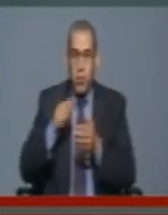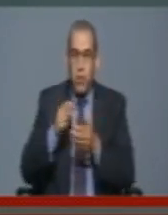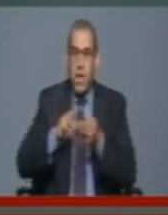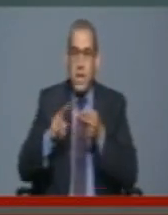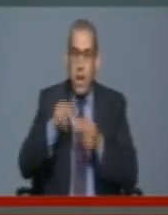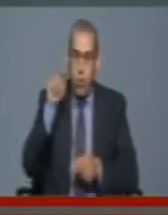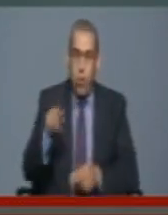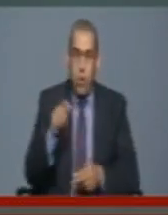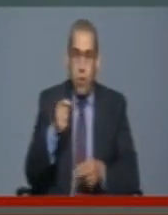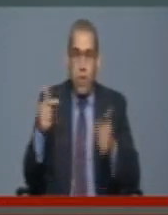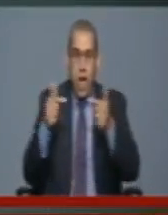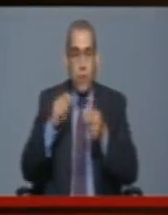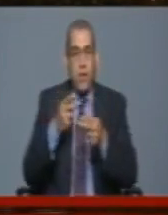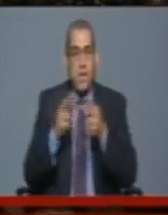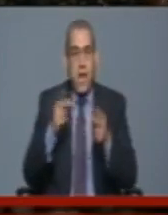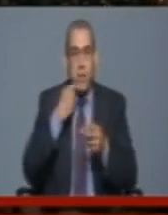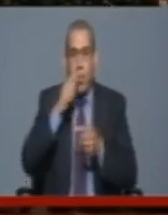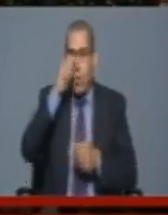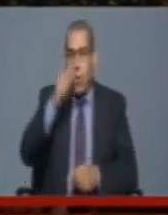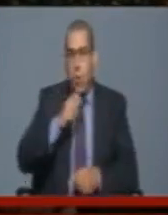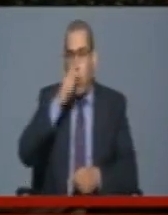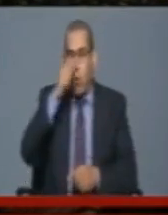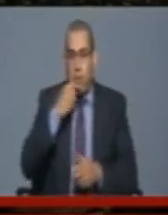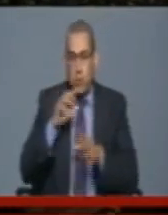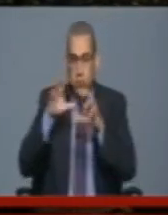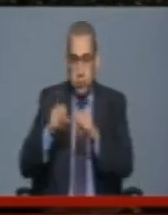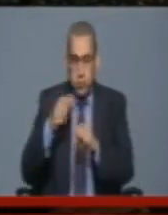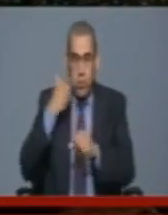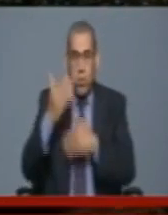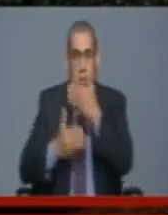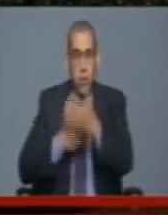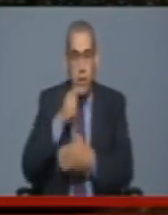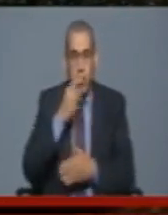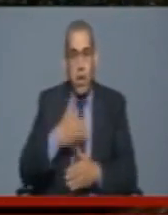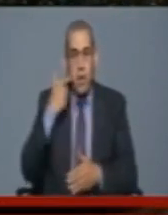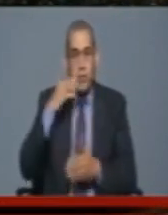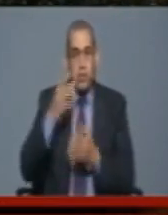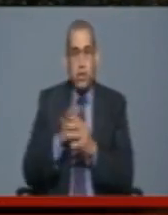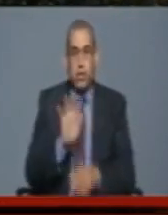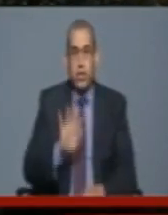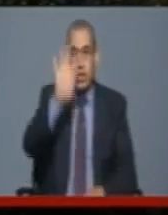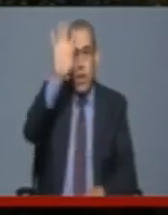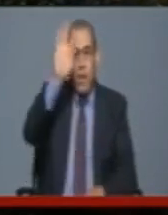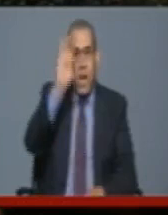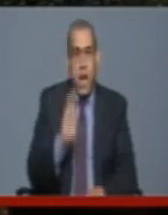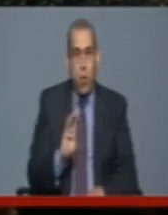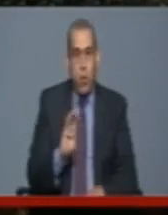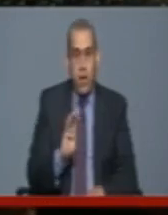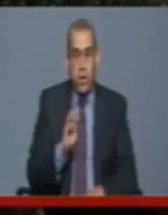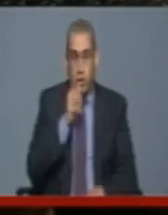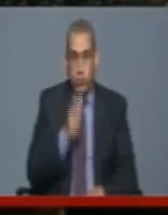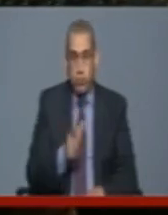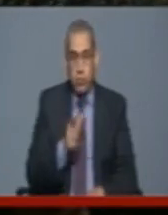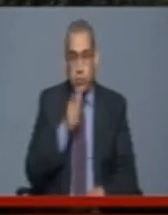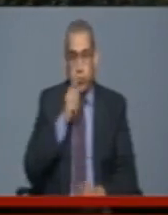إن ثارت انتفضت البلاد كلها من شمالها إلى جنوبها، تماما